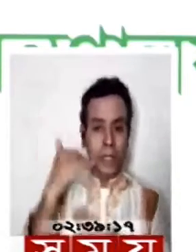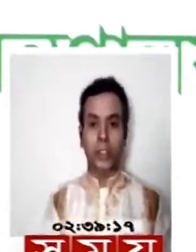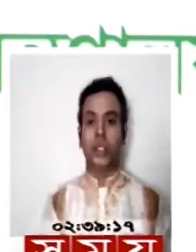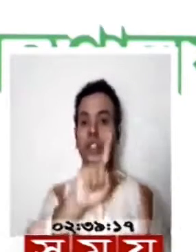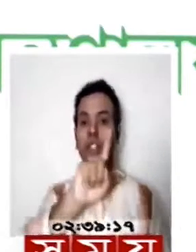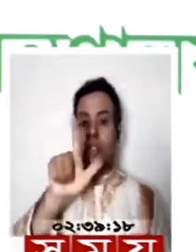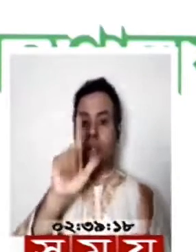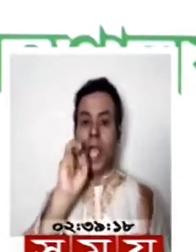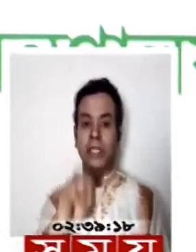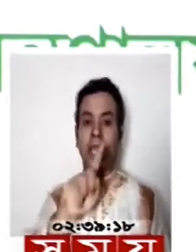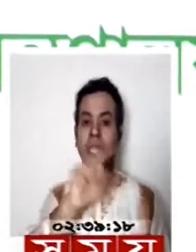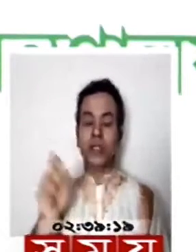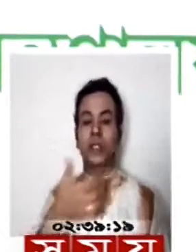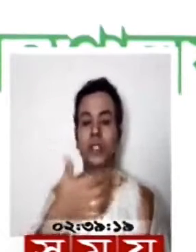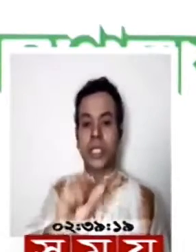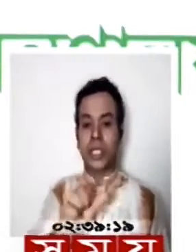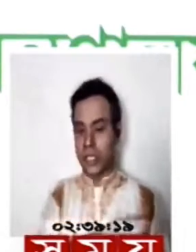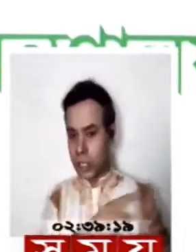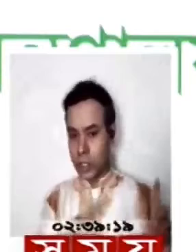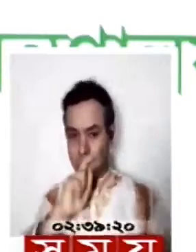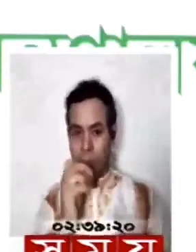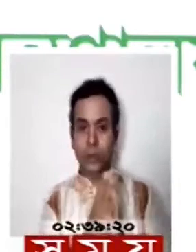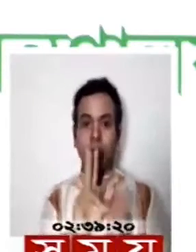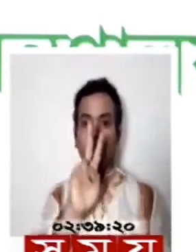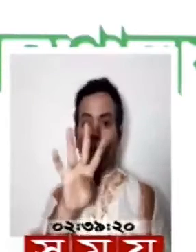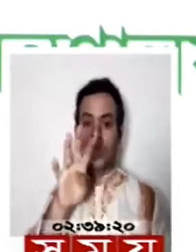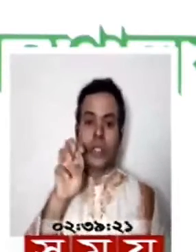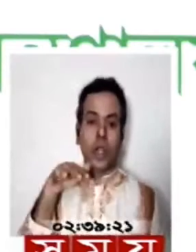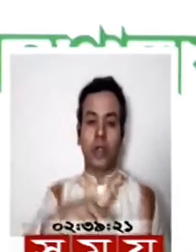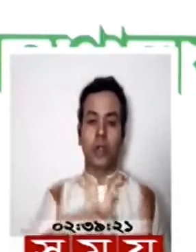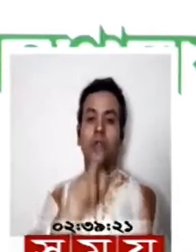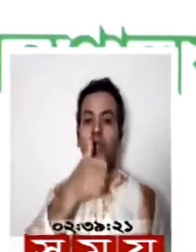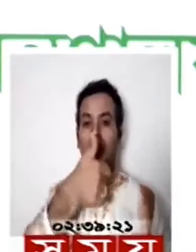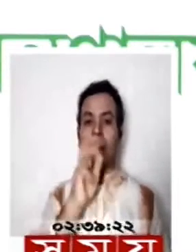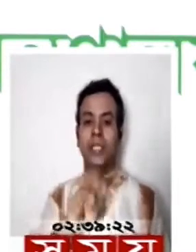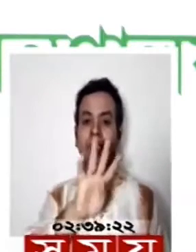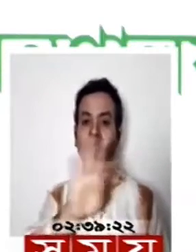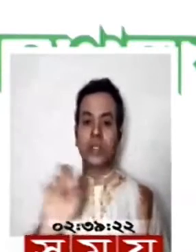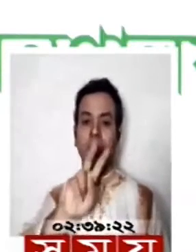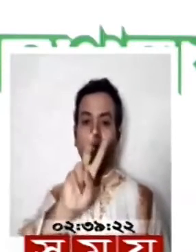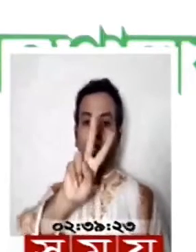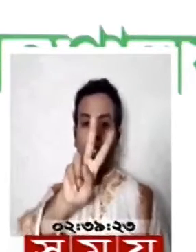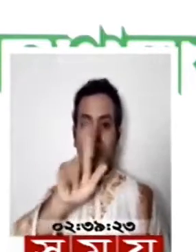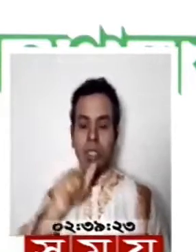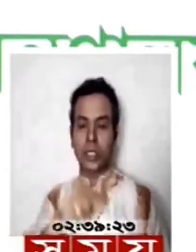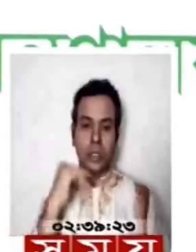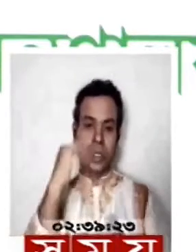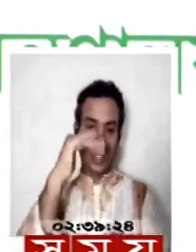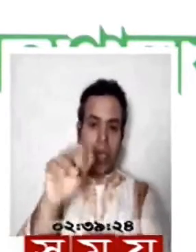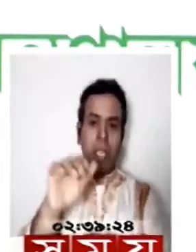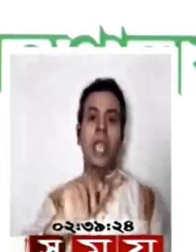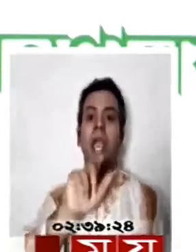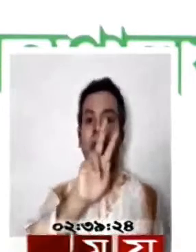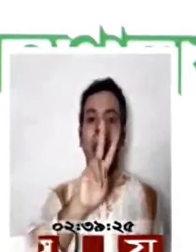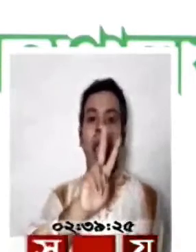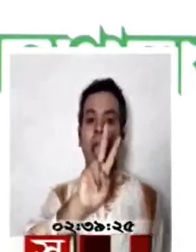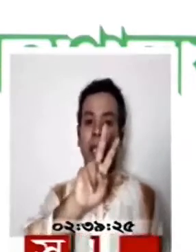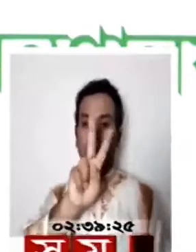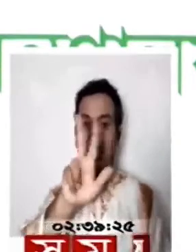ব্যক্তিগত সুরক্ষা সামগ্রী, যে তথ্য কেন্দ্রীয় ঔষধাগার থেকে পাওয়া গেছে, 24 ঘন্টায় সংগৃহীত হয়েছে 17,160টি, এ পর্যন্ত